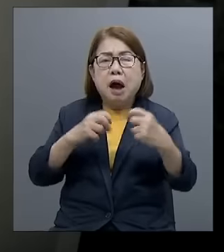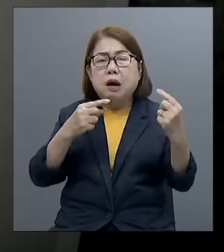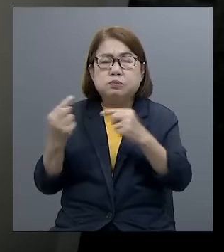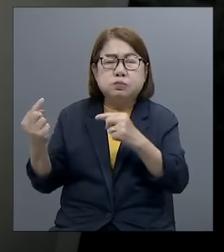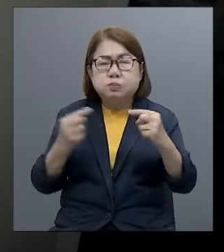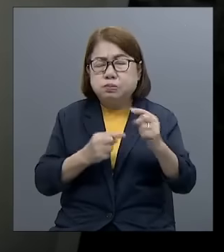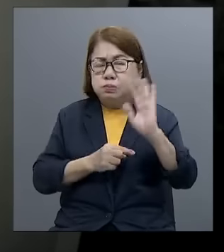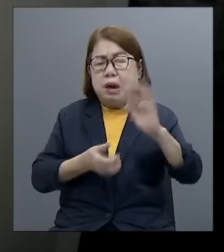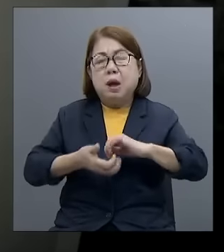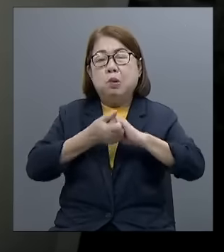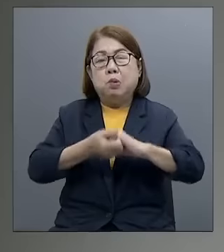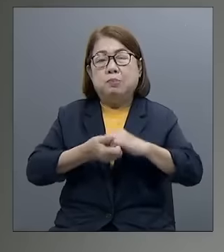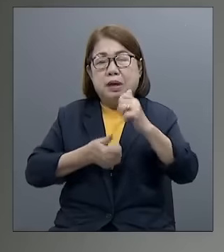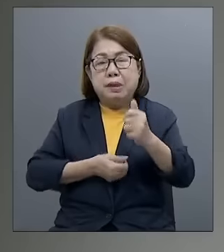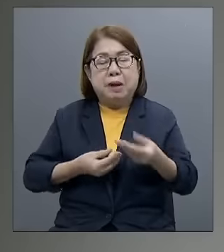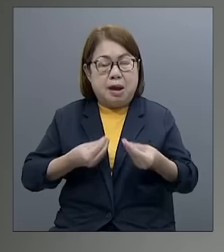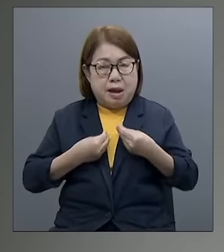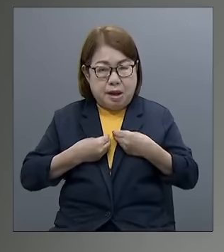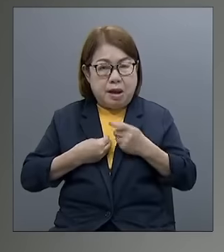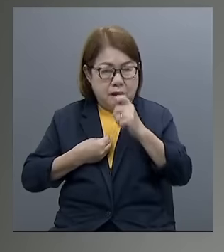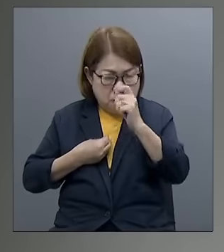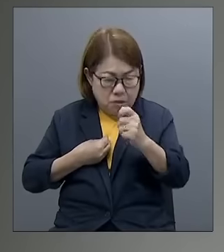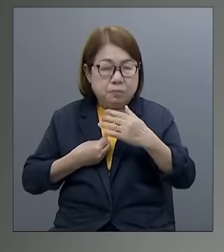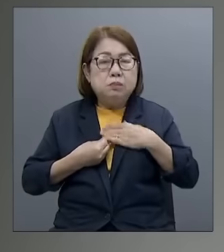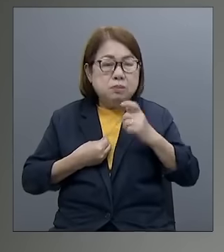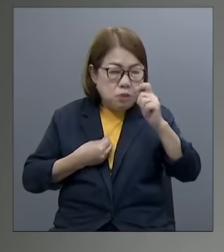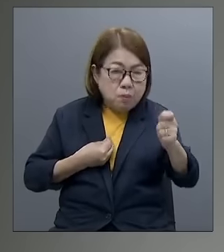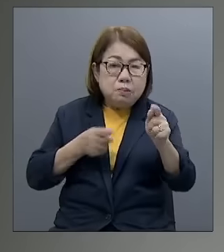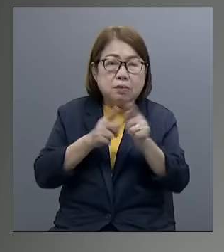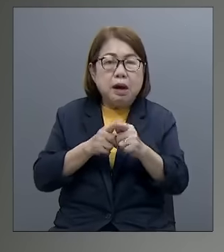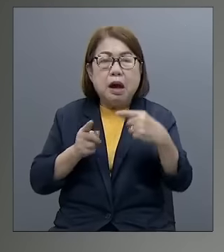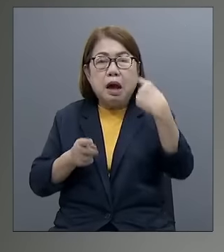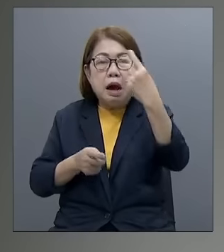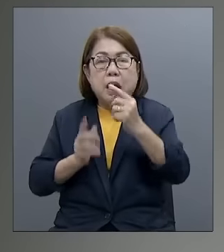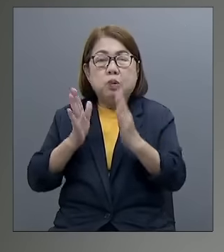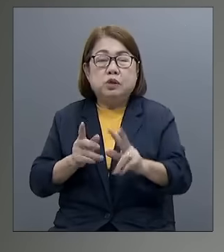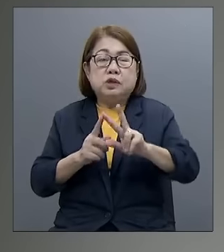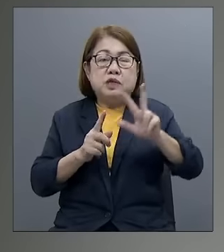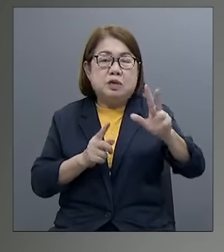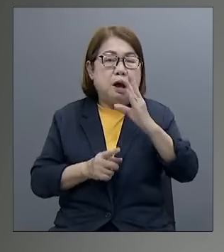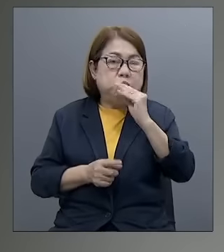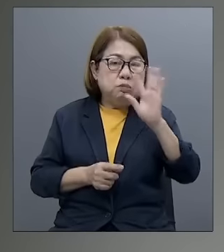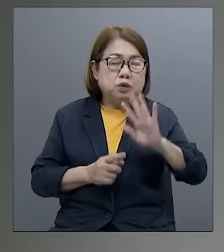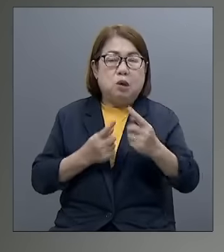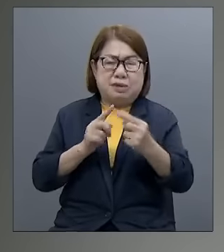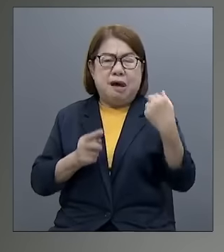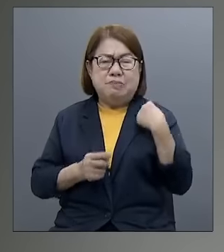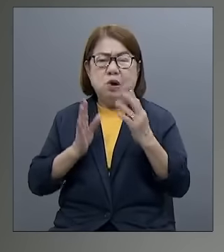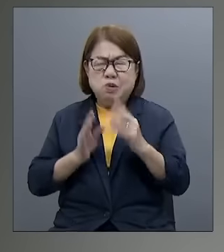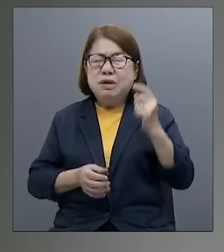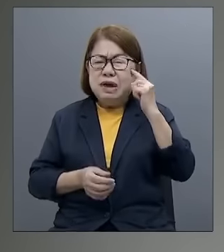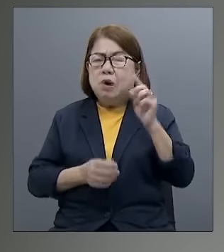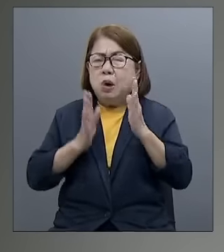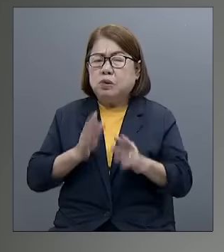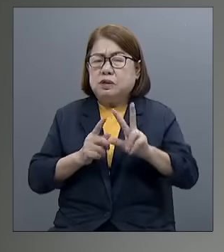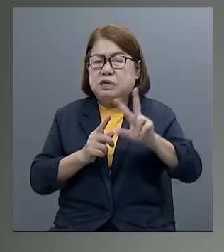มิตและเคารพซึ่งกันและกันโดยที่ไม่เอ่ยถึงบุคคลที่ 3แต่ก็มีคนสันนิษฐานถึงบุคคลที่ 3เอาไว้ว่า